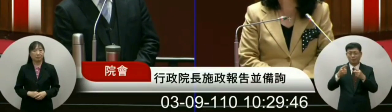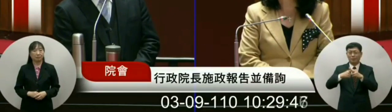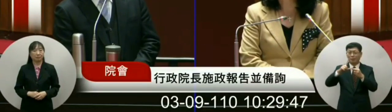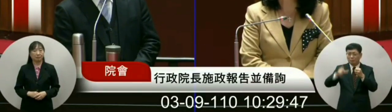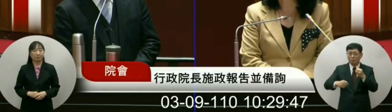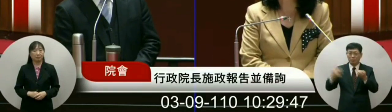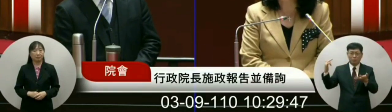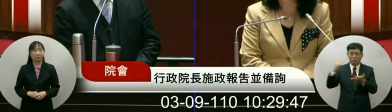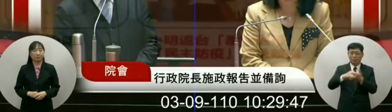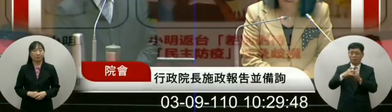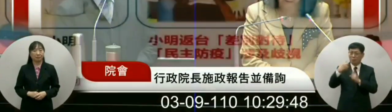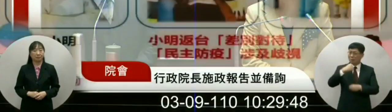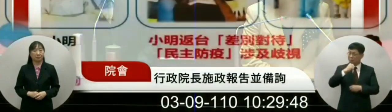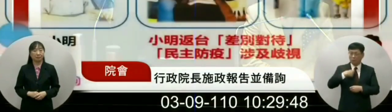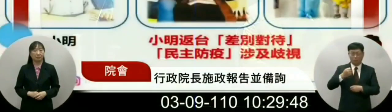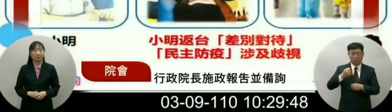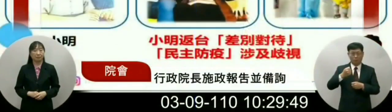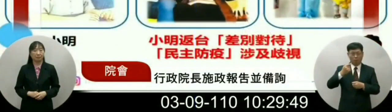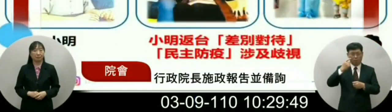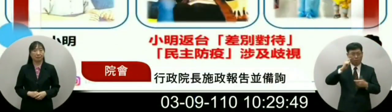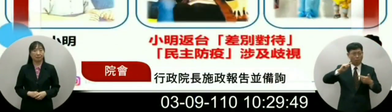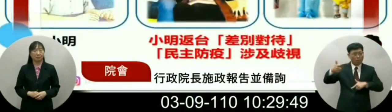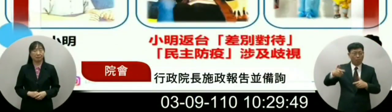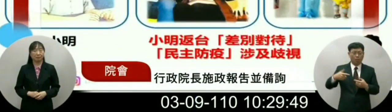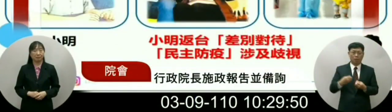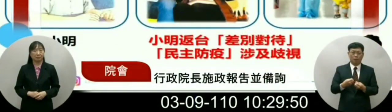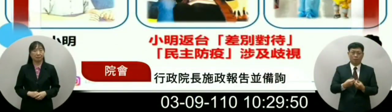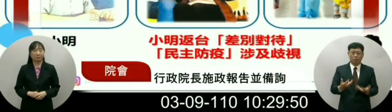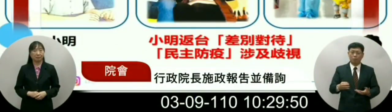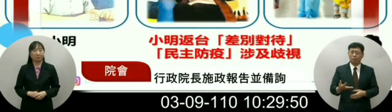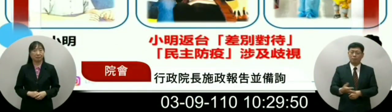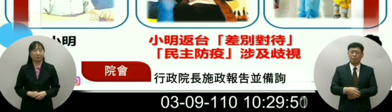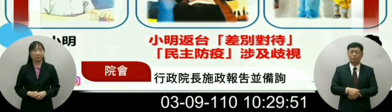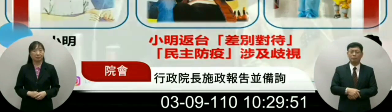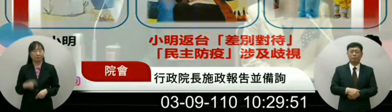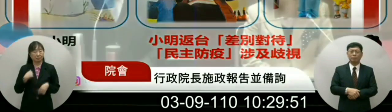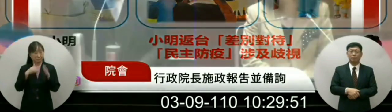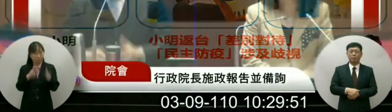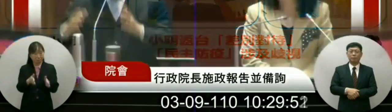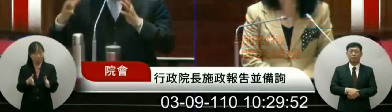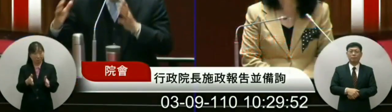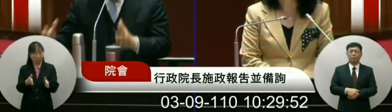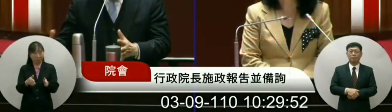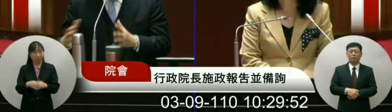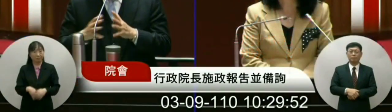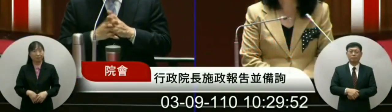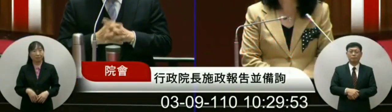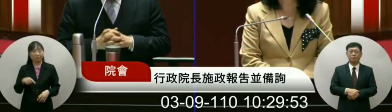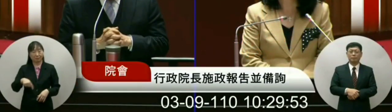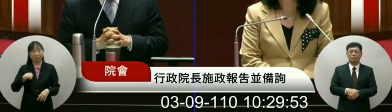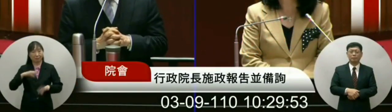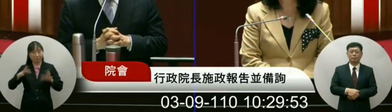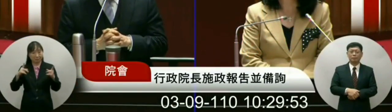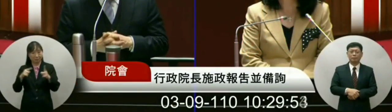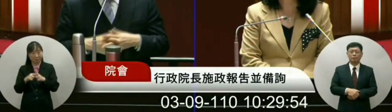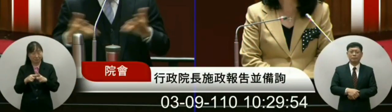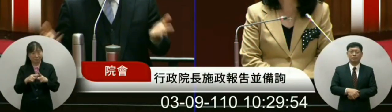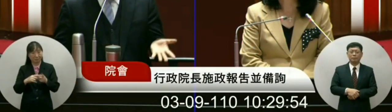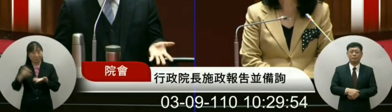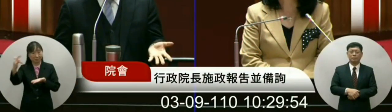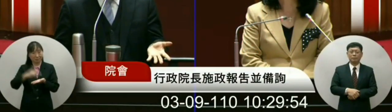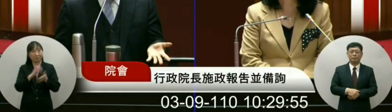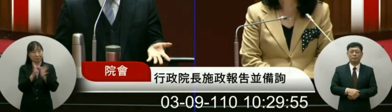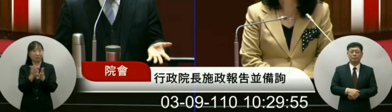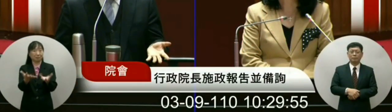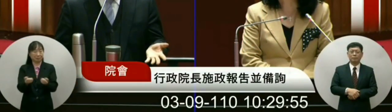呢？我们会有差别的待遇，院长。 我们对于国人反国都